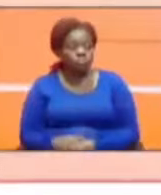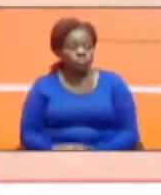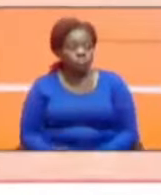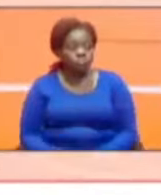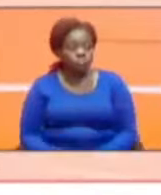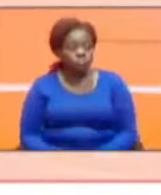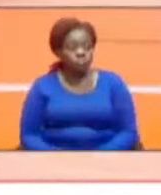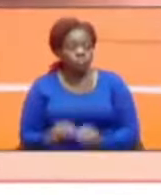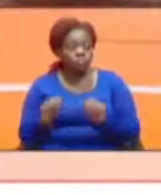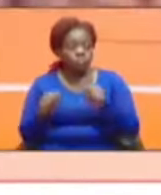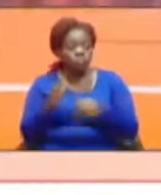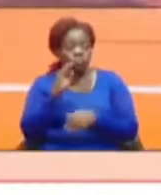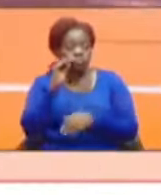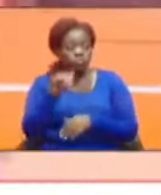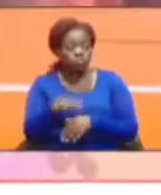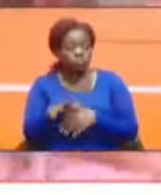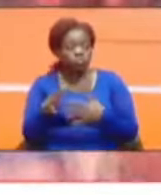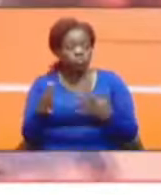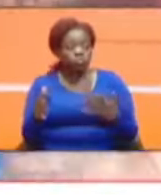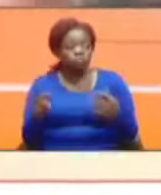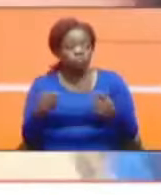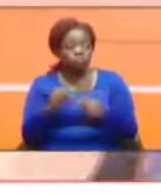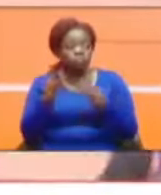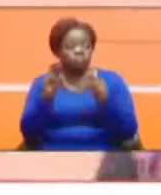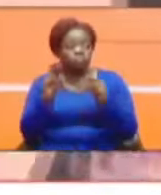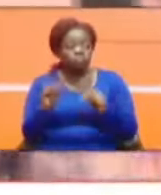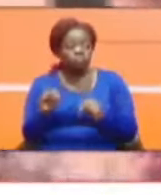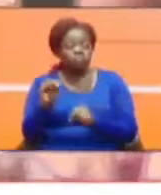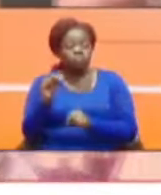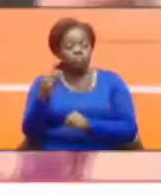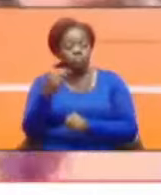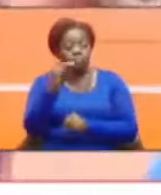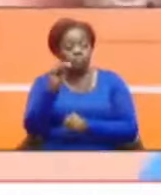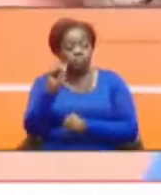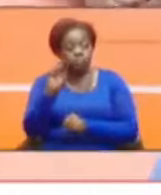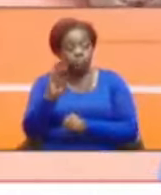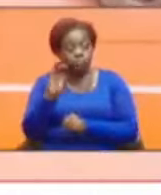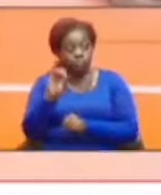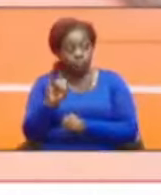Oja bibera mo. Kori wangabi. Kori wangabi.